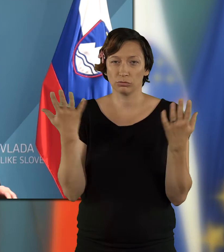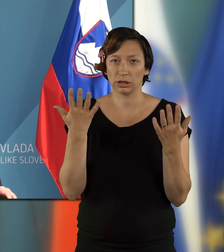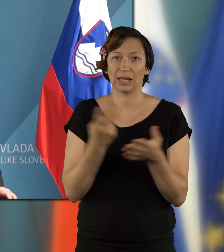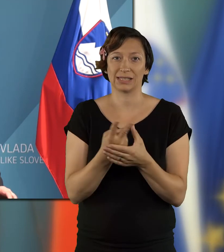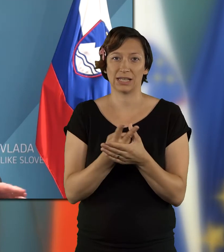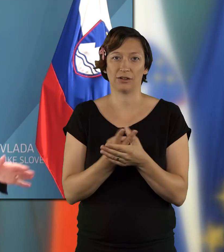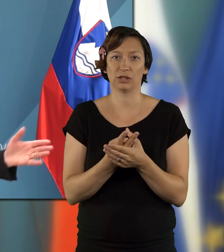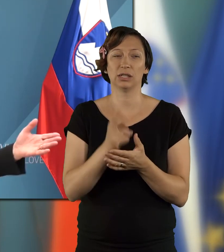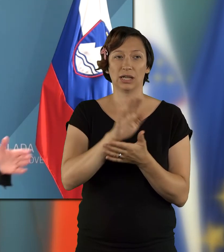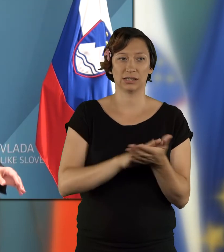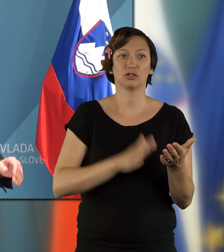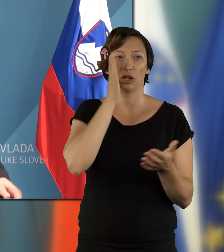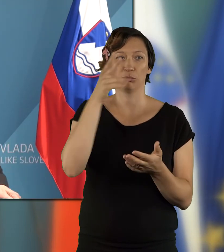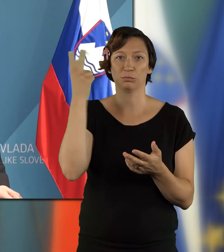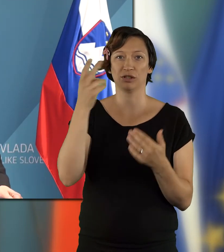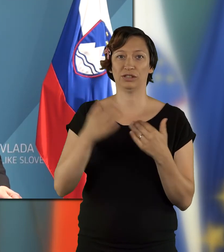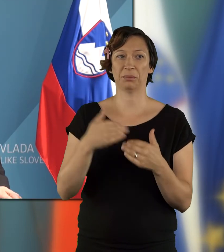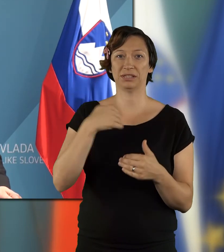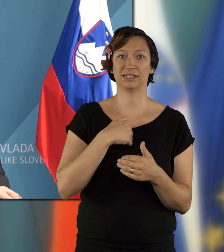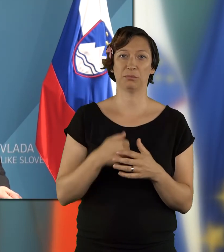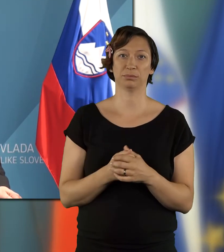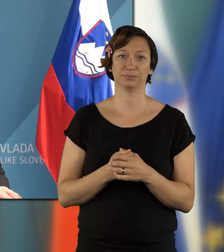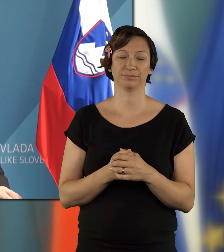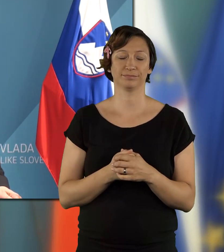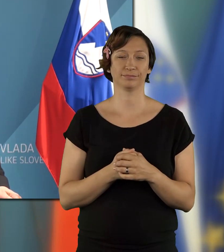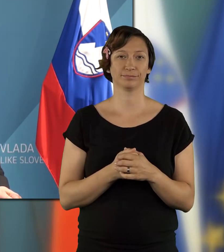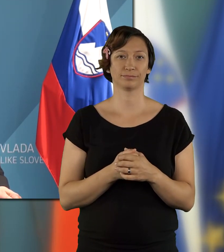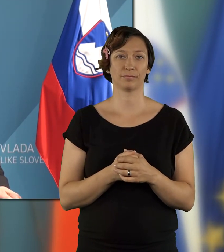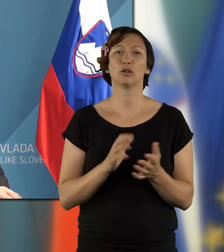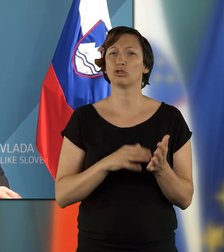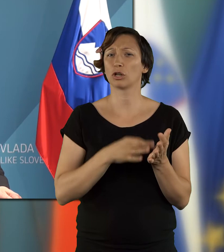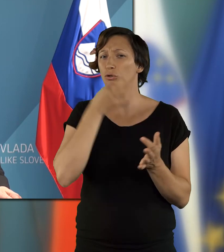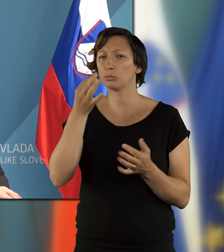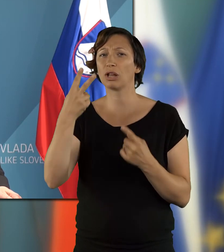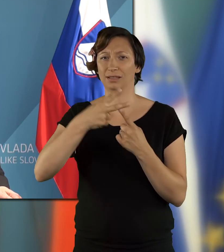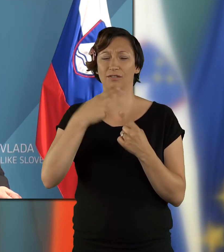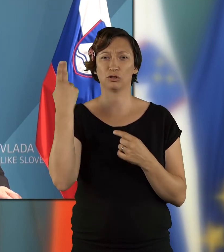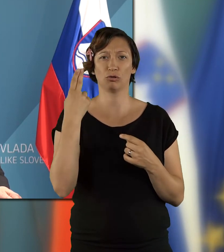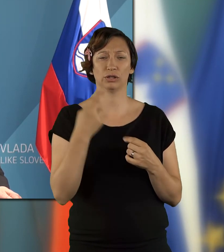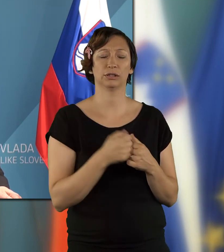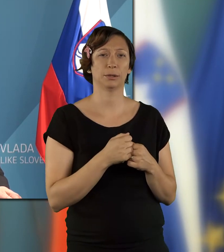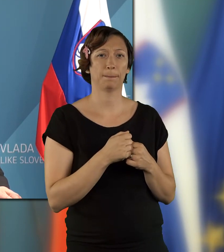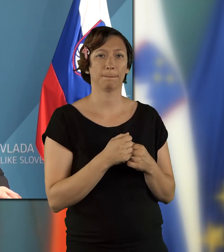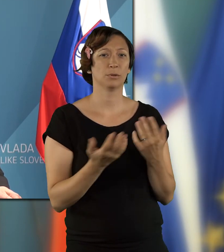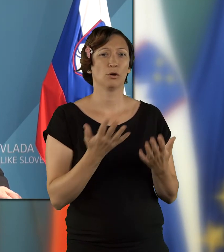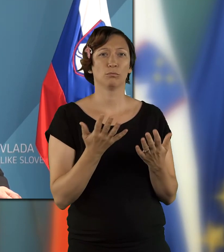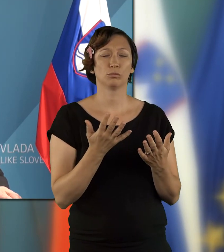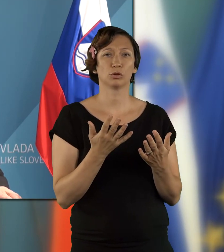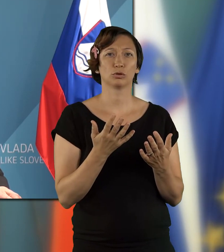poiščemo rezerve. Začela bom pa seveda pri sebi. Izvolite, še tebe Slovenija. Sandra Trupej, ste se morda